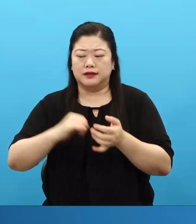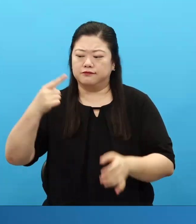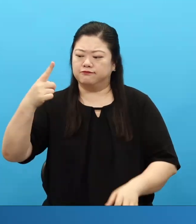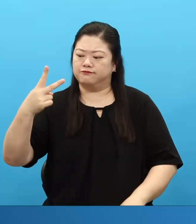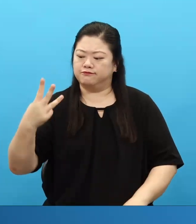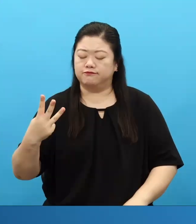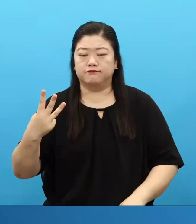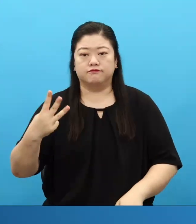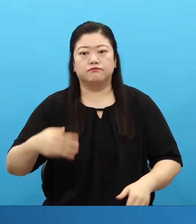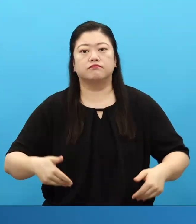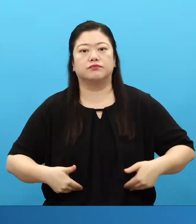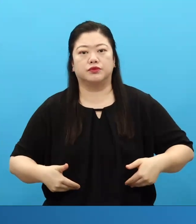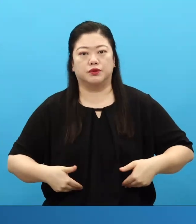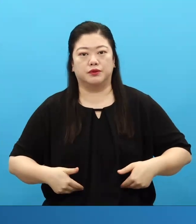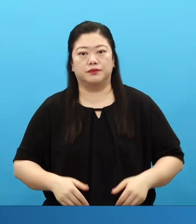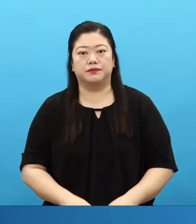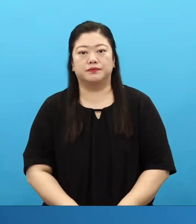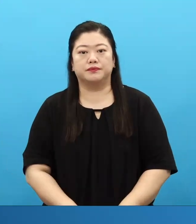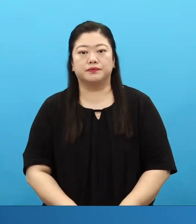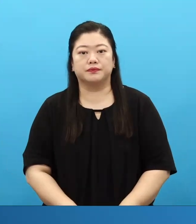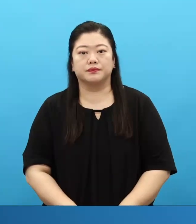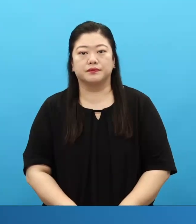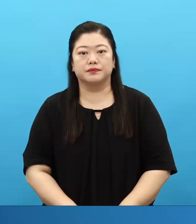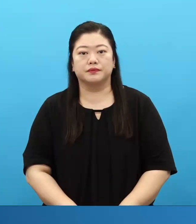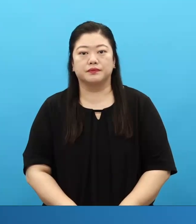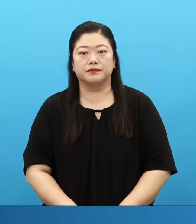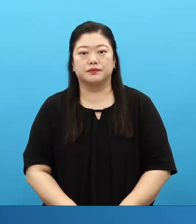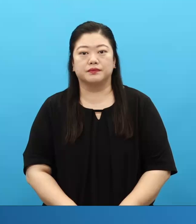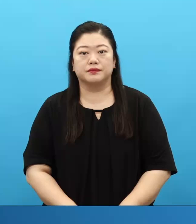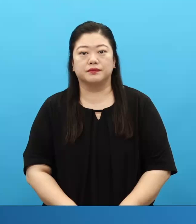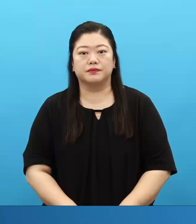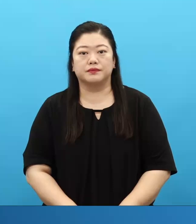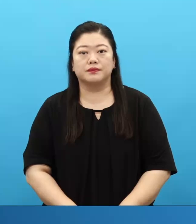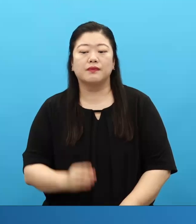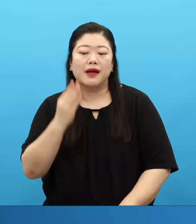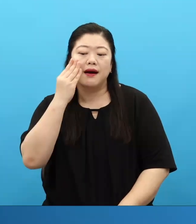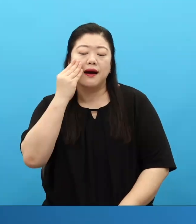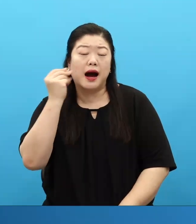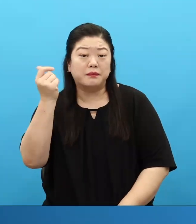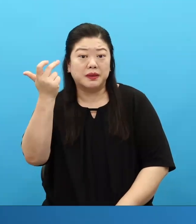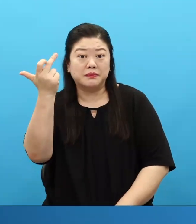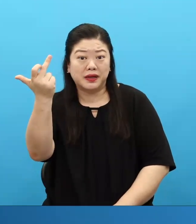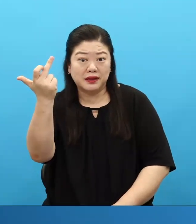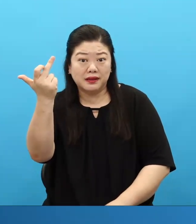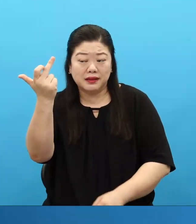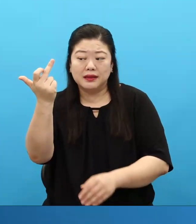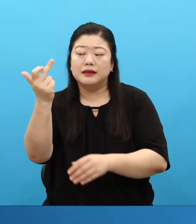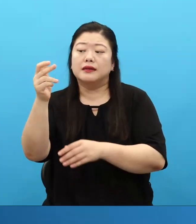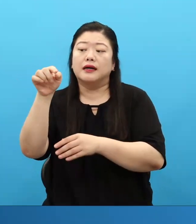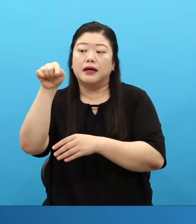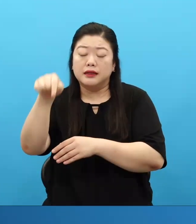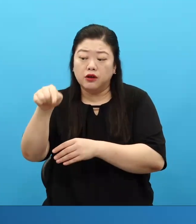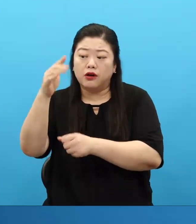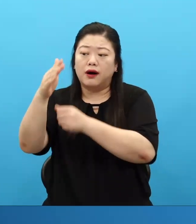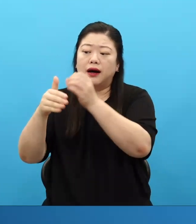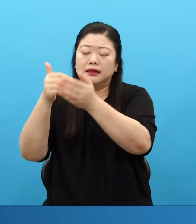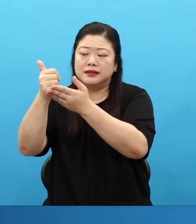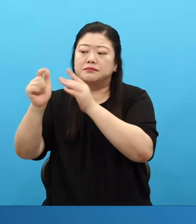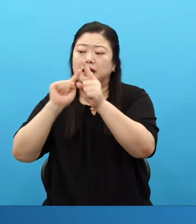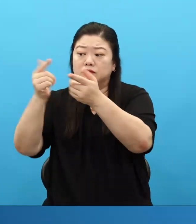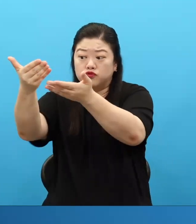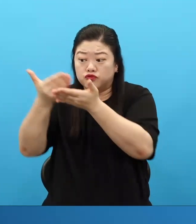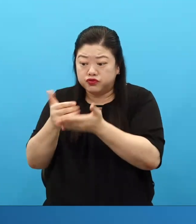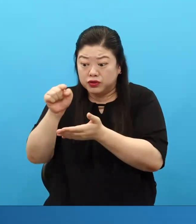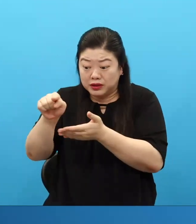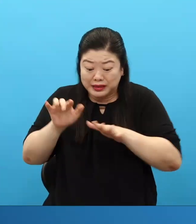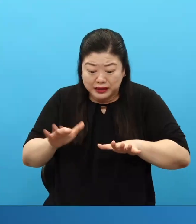모범들은 감남산에서 시작된 내용들이 너무 정확하게 우리에 답을 주고 있습니다. And so if you look at the models inside of the Bible, what began from Marks of Broom is so accurately written for